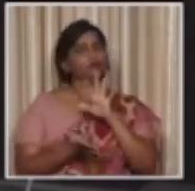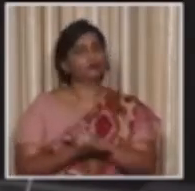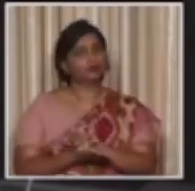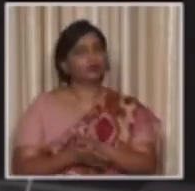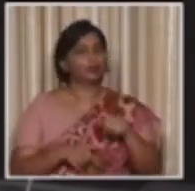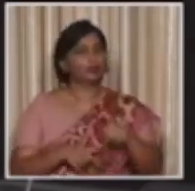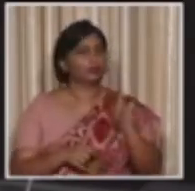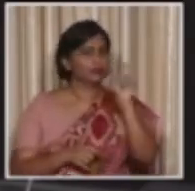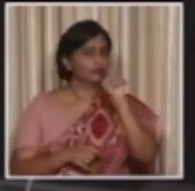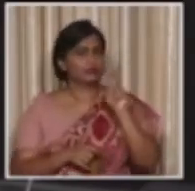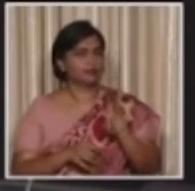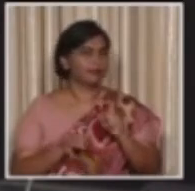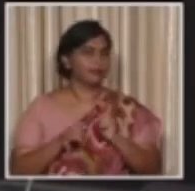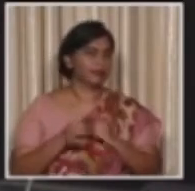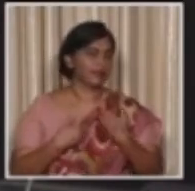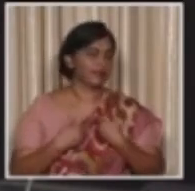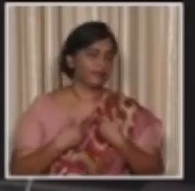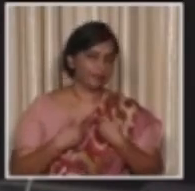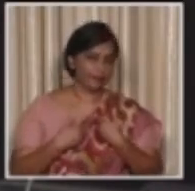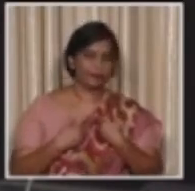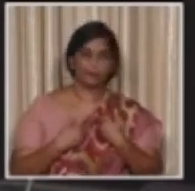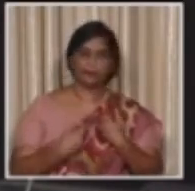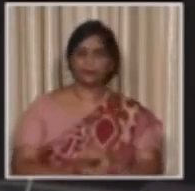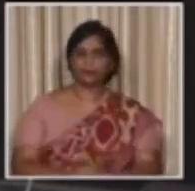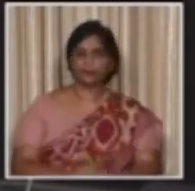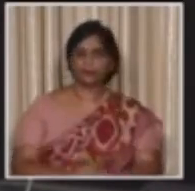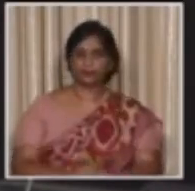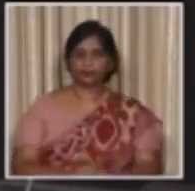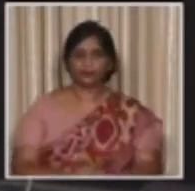දැන් ප්‍රශ්නතාවගත තැනකට අපිට පත් වෙලා තියෙනවා.